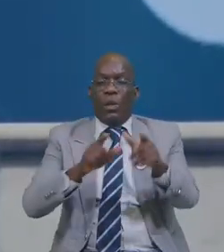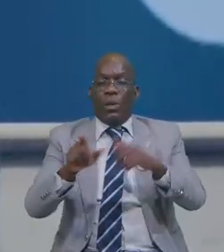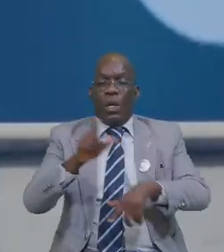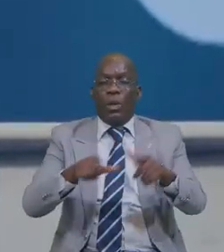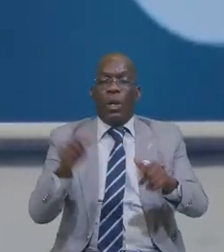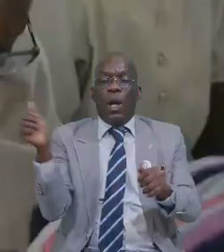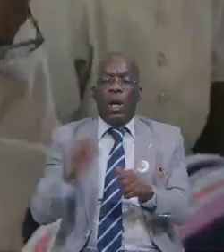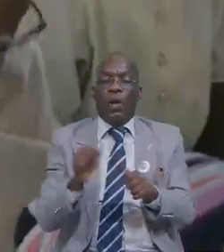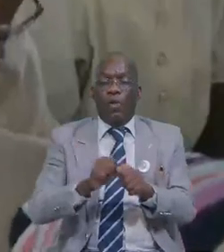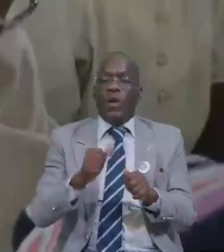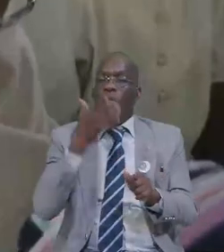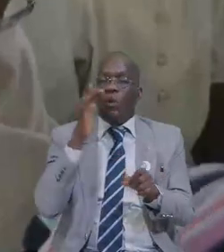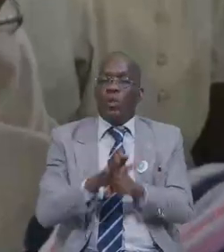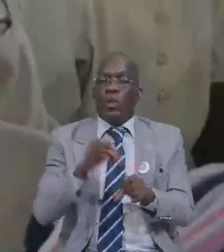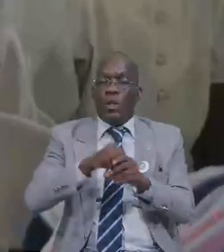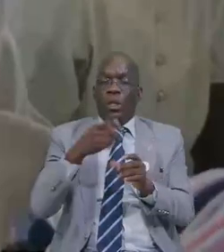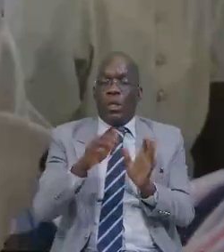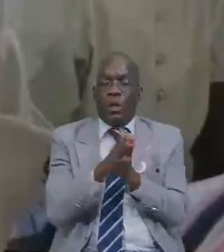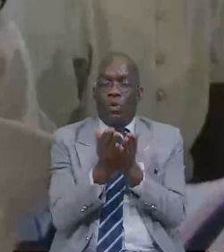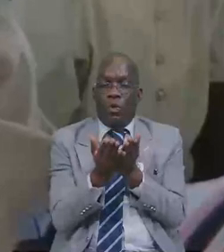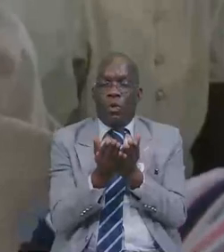Dis toute promesse dans le livre.